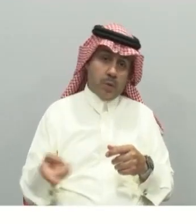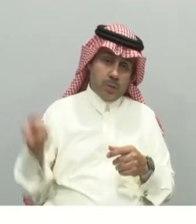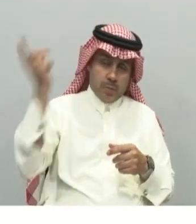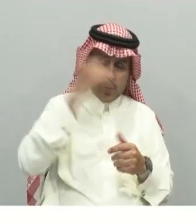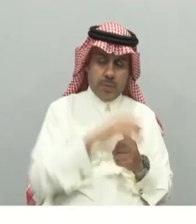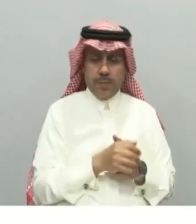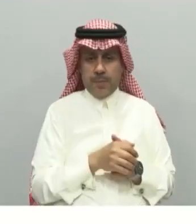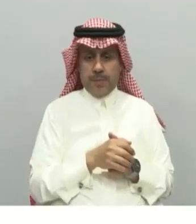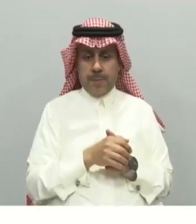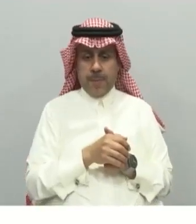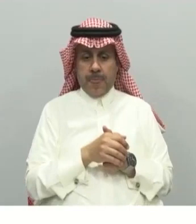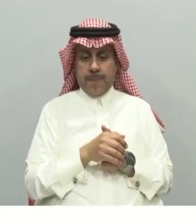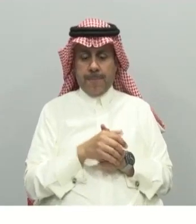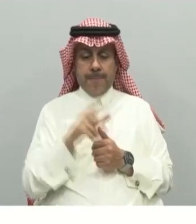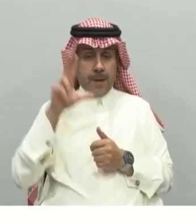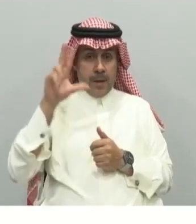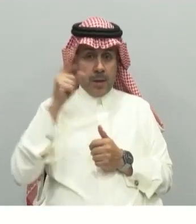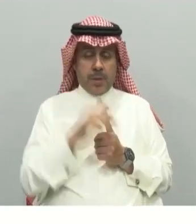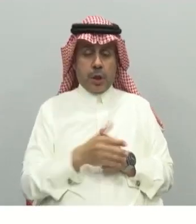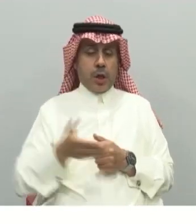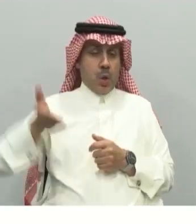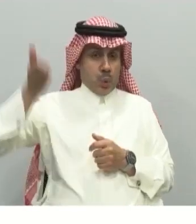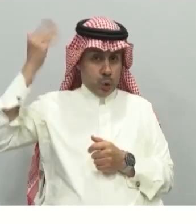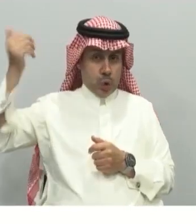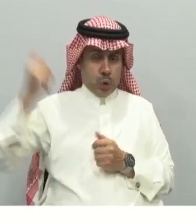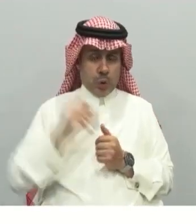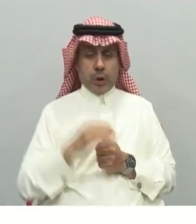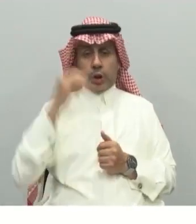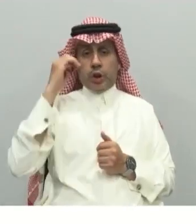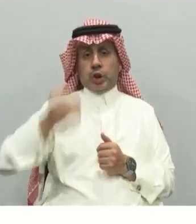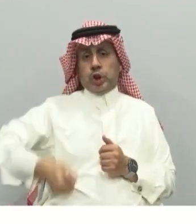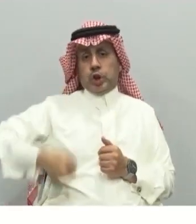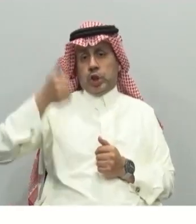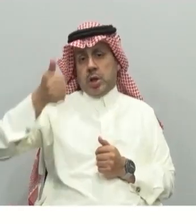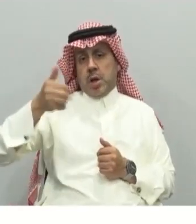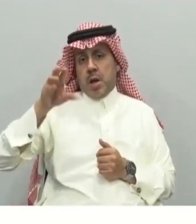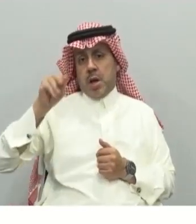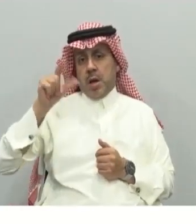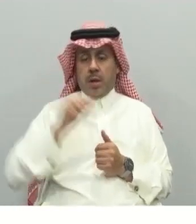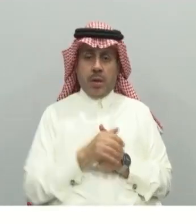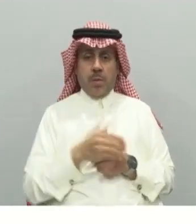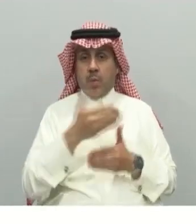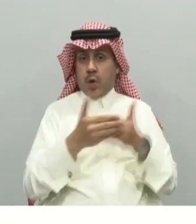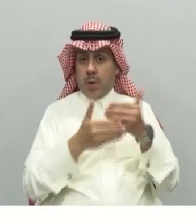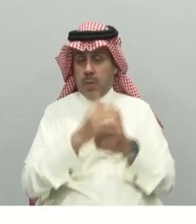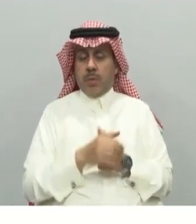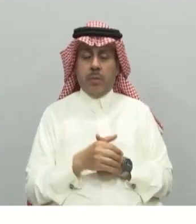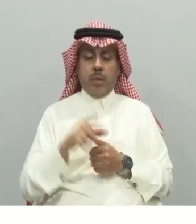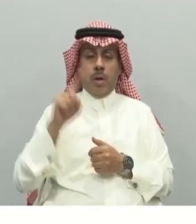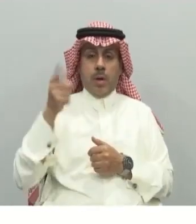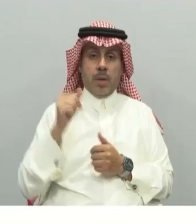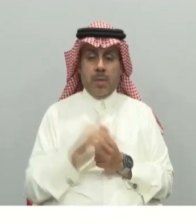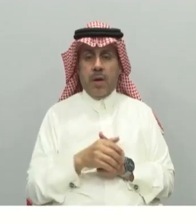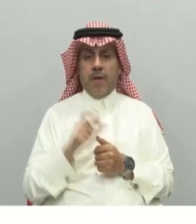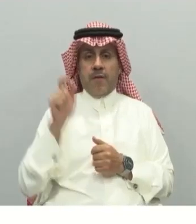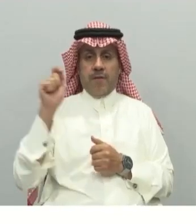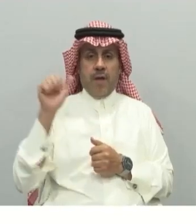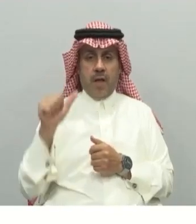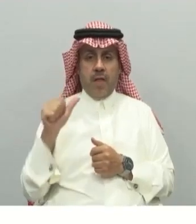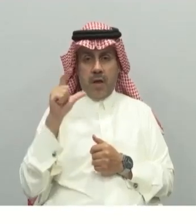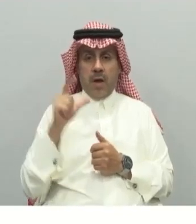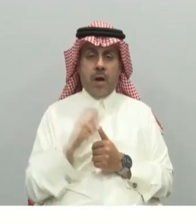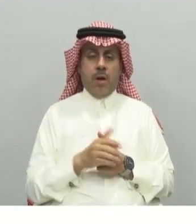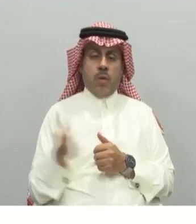لان لان ربا الجاهليه او الربا الجاهلي ركزوا معي مركب من ربى الفضل والنس يعني